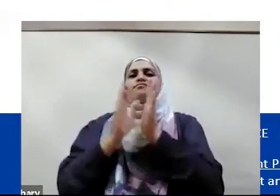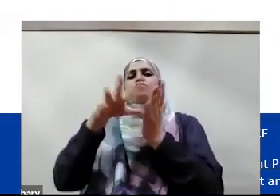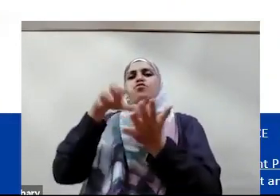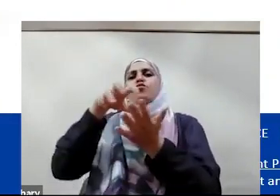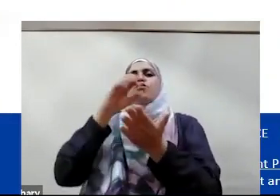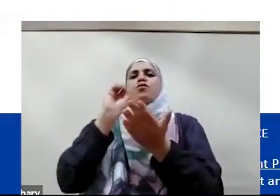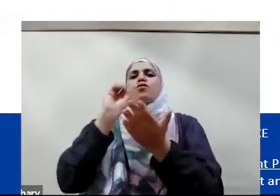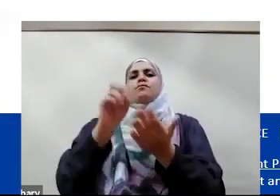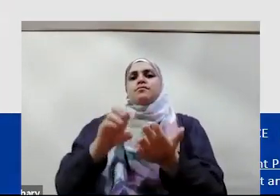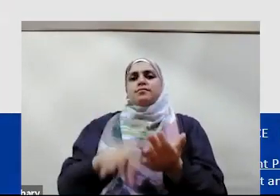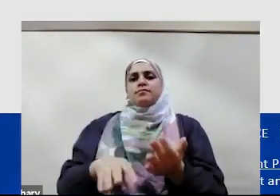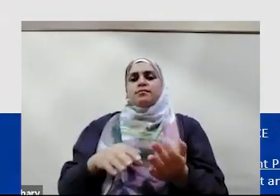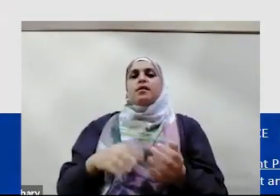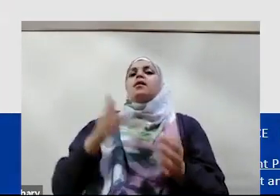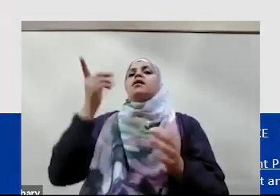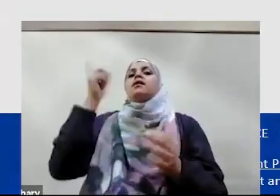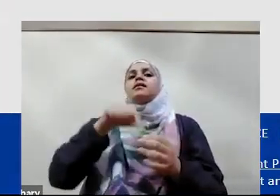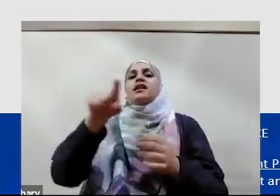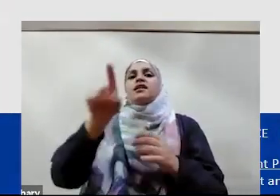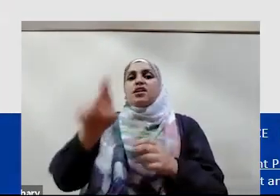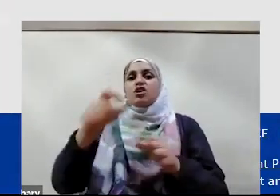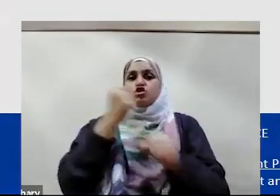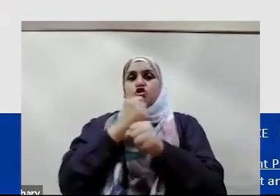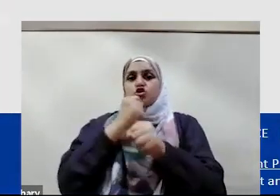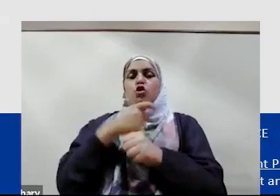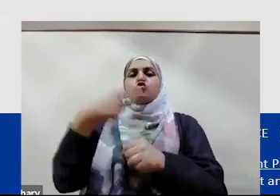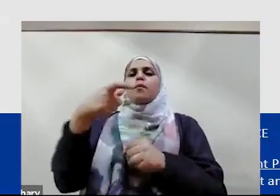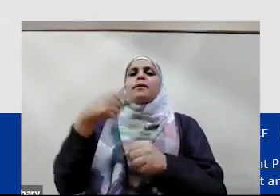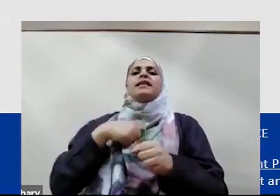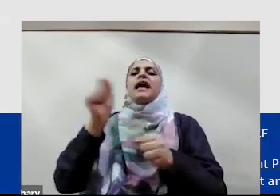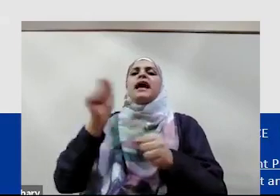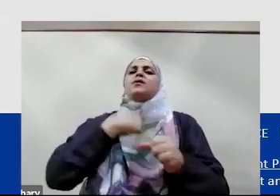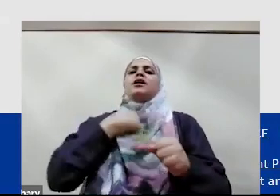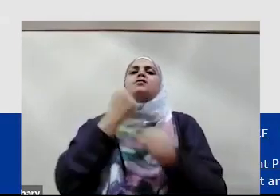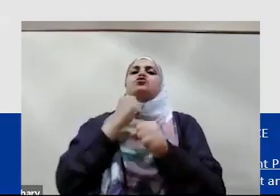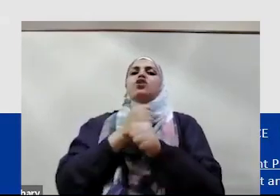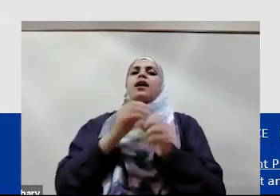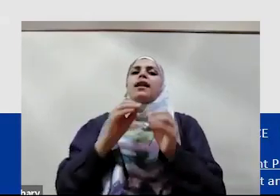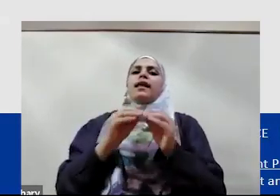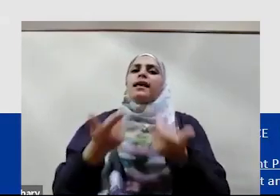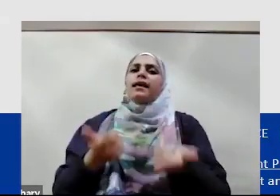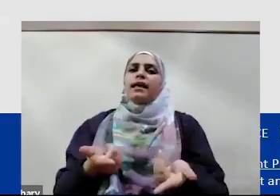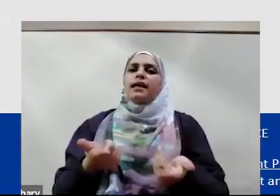نفس الكلام هنا في الشغل، ببتدي احط الشغل بتاعي،